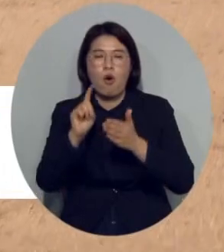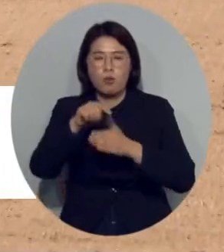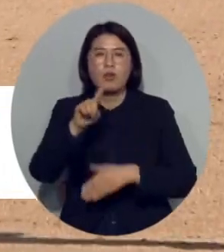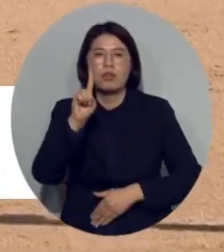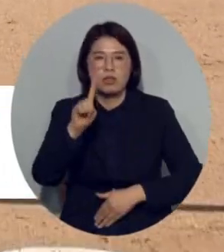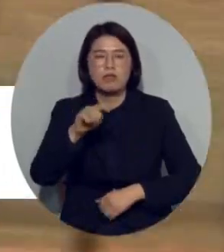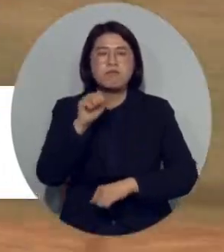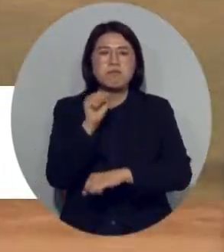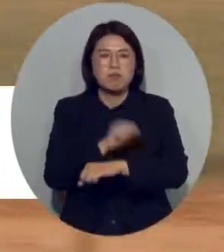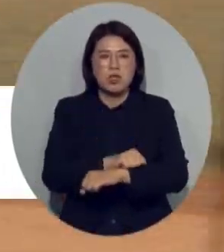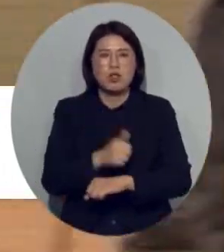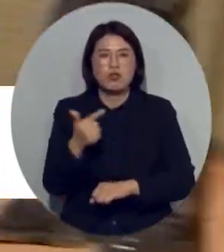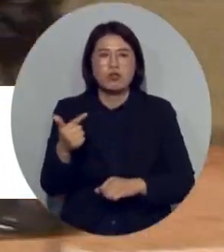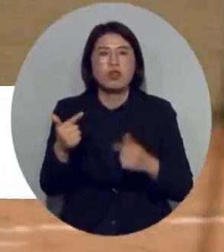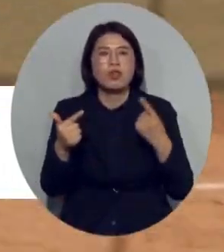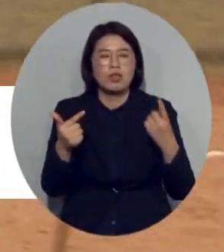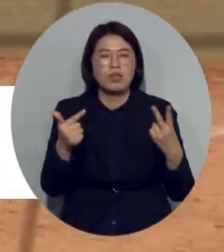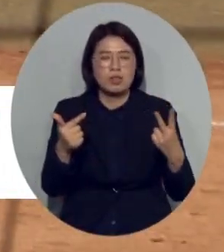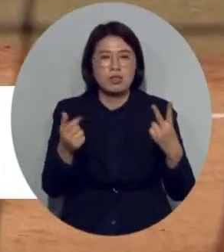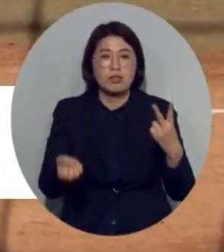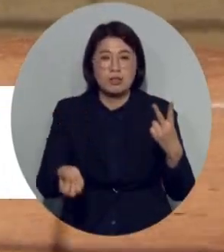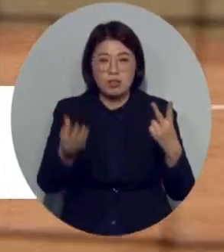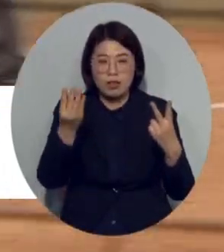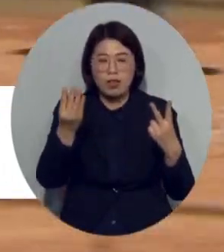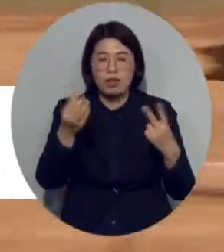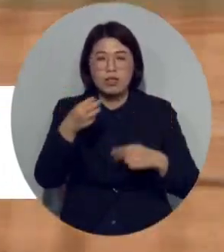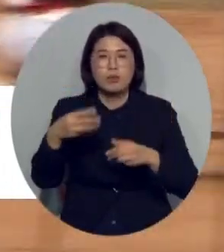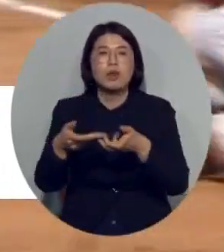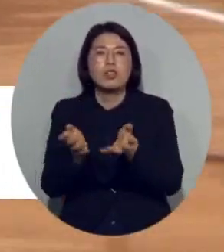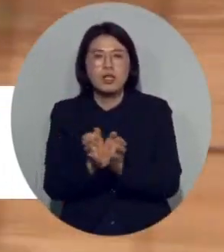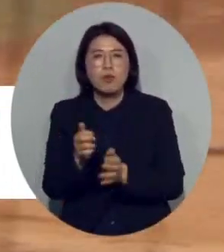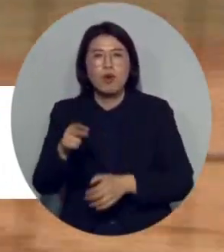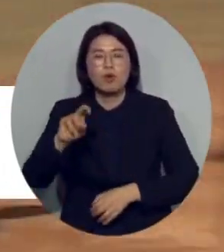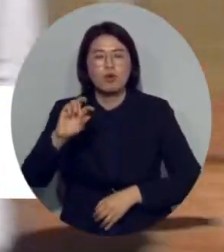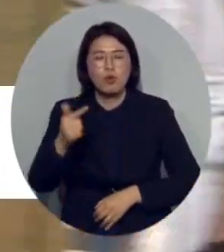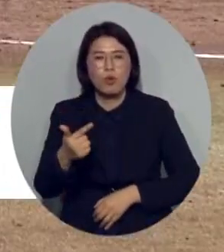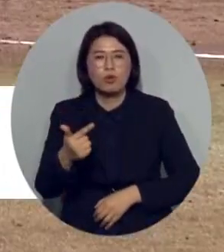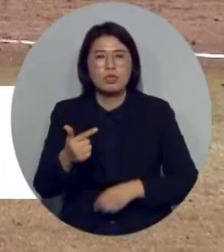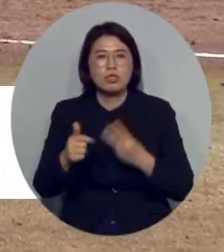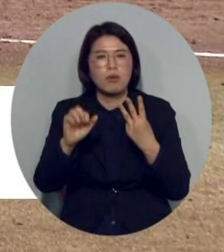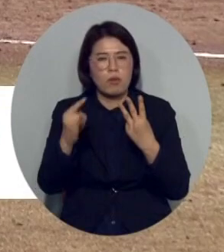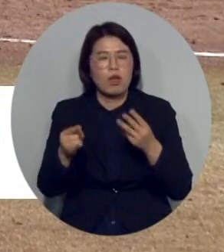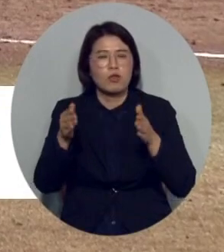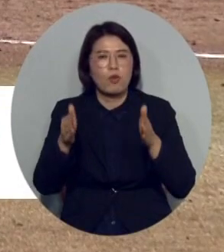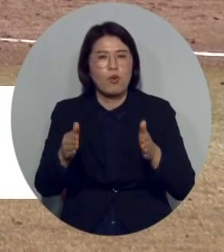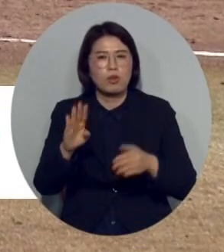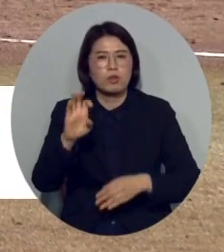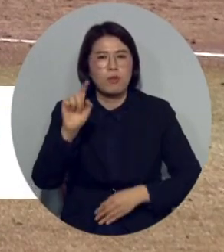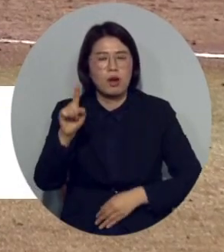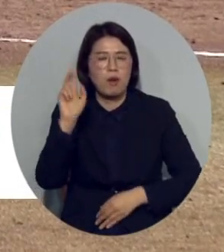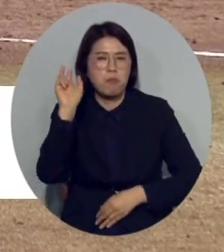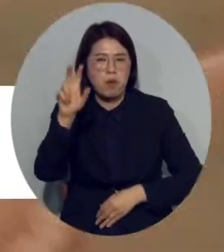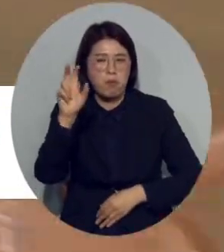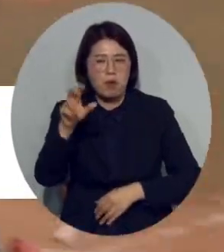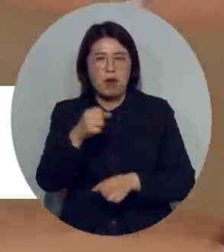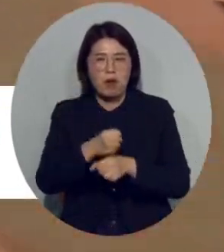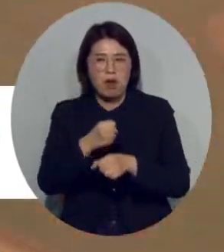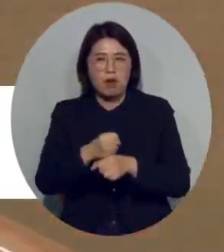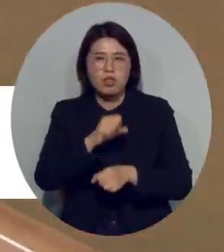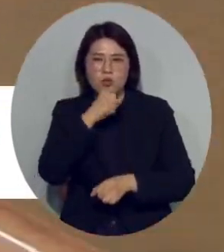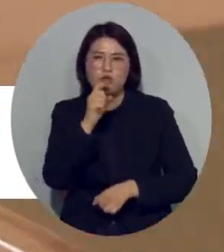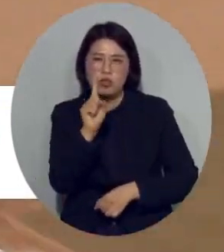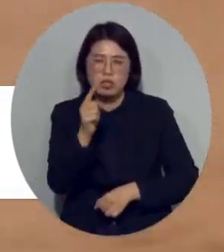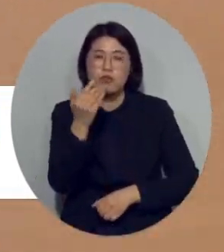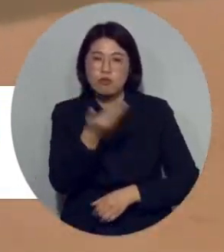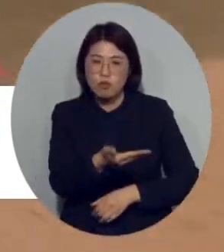6대 이 승리를 이끌었습니다 삼성은 선발 허유 운동이 3이닝 동안 41개 에 공을 던지며 1점을 내줬지만